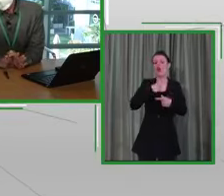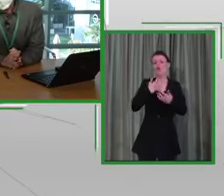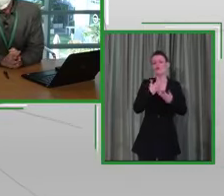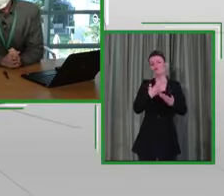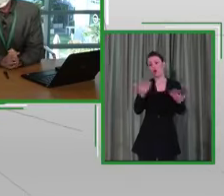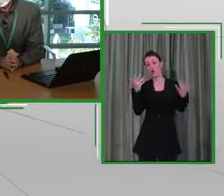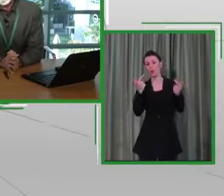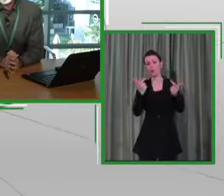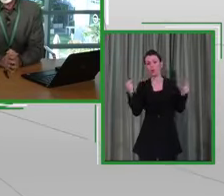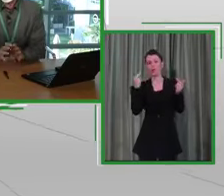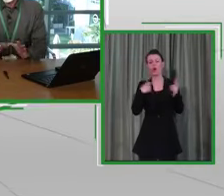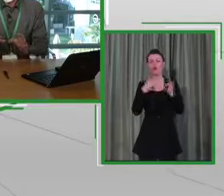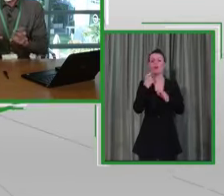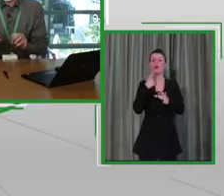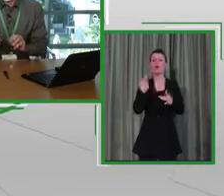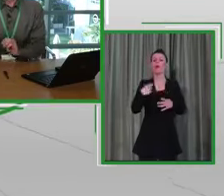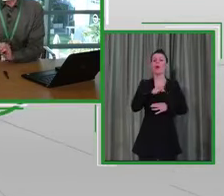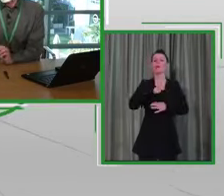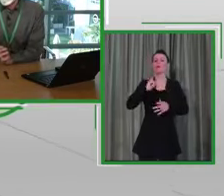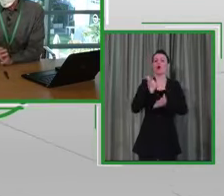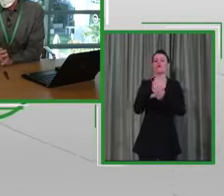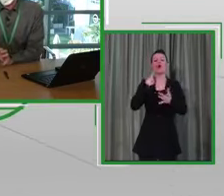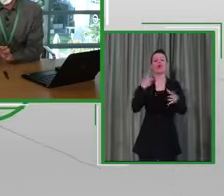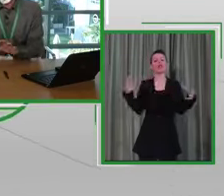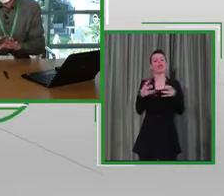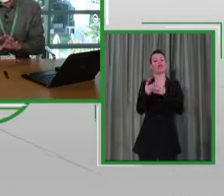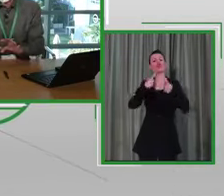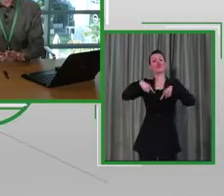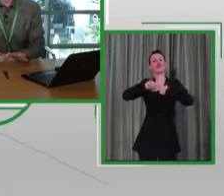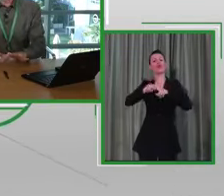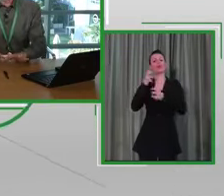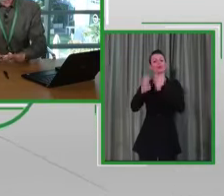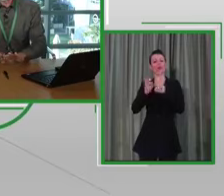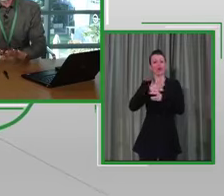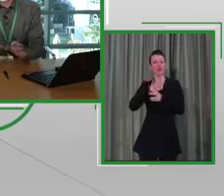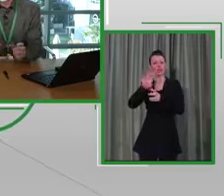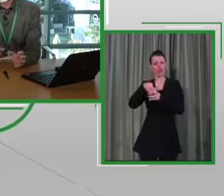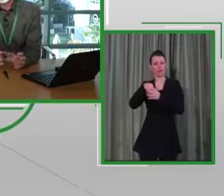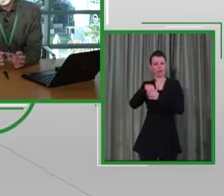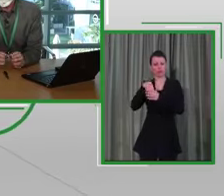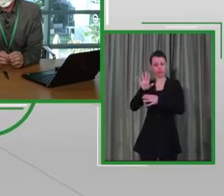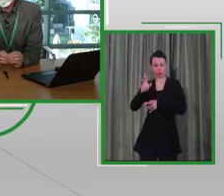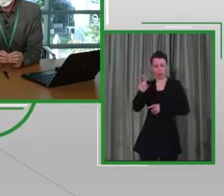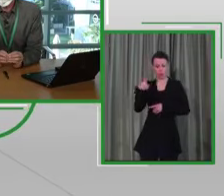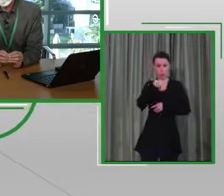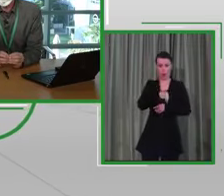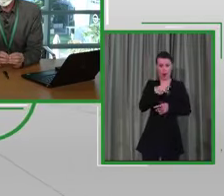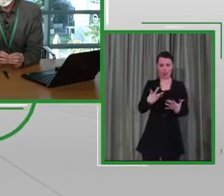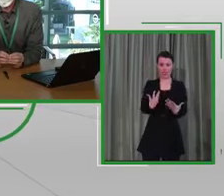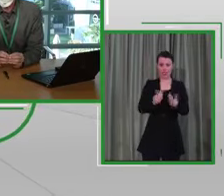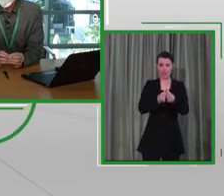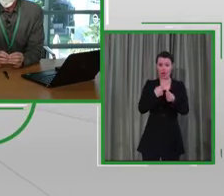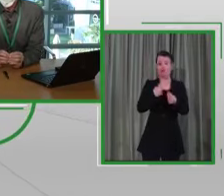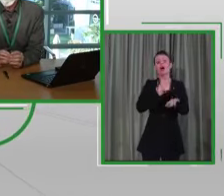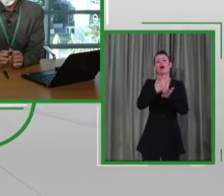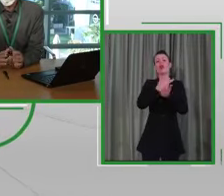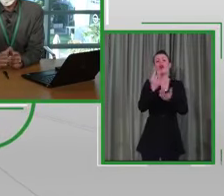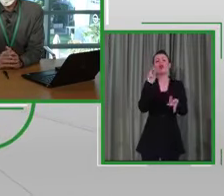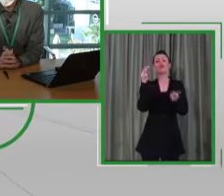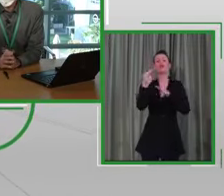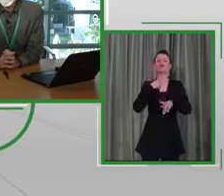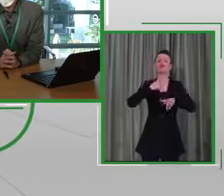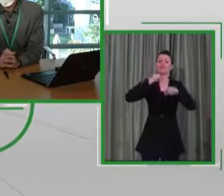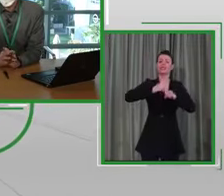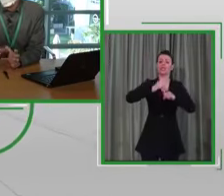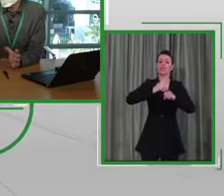del nostro comitato di crisi che ci darà il punto dal sanitario ci dirà quali sono gli andamenti